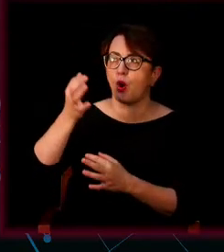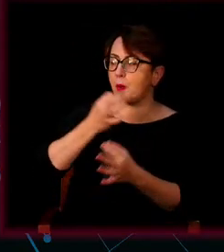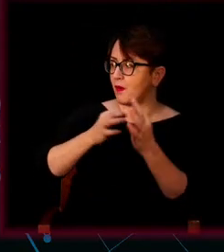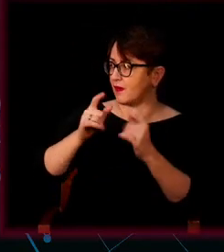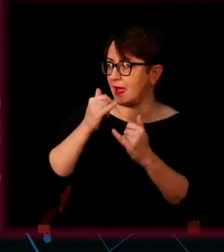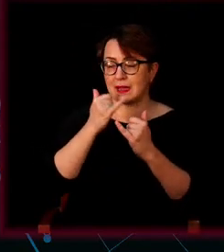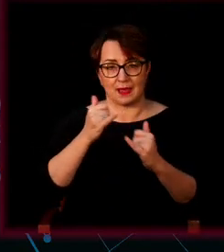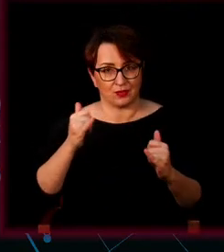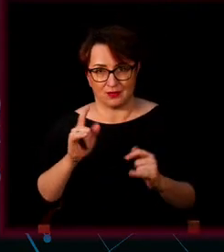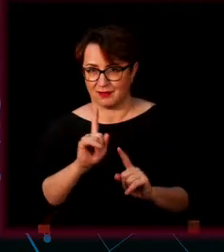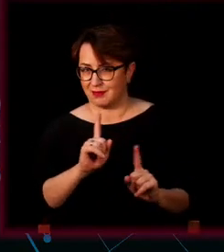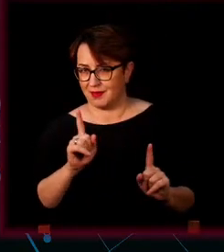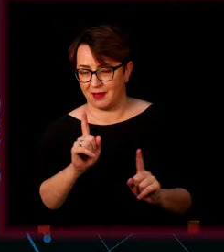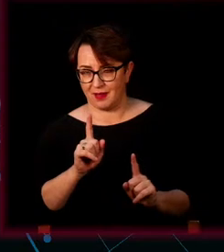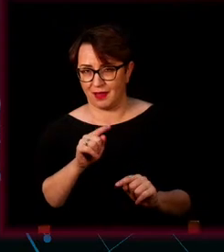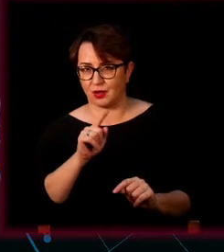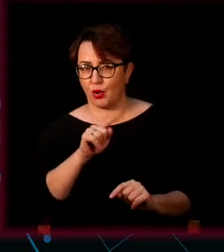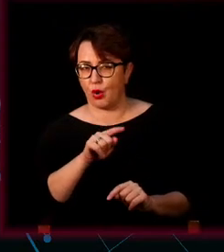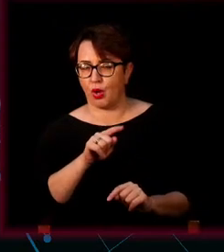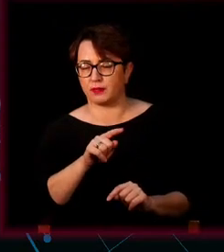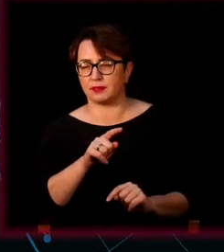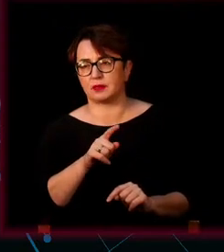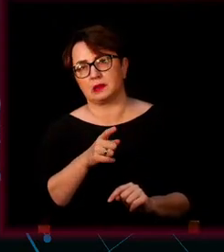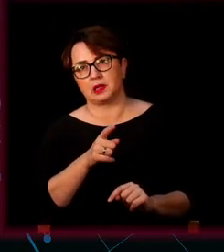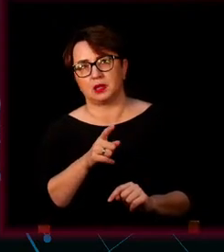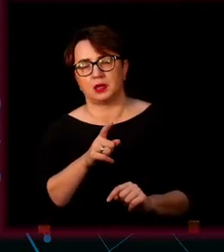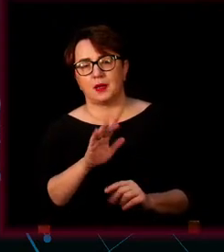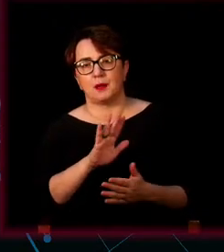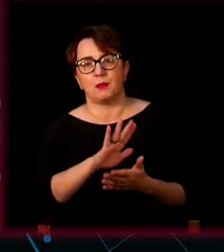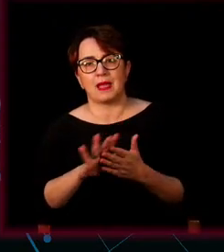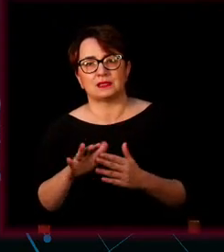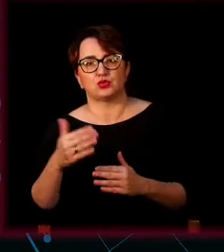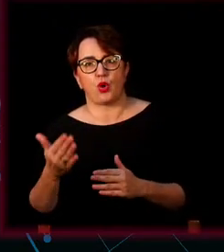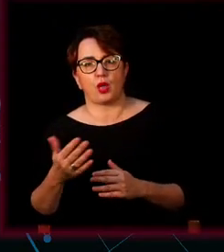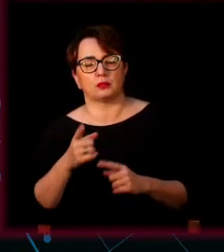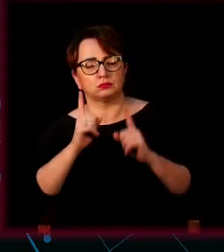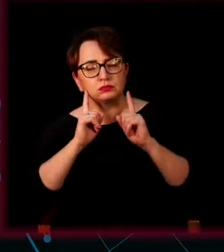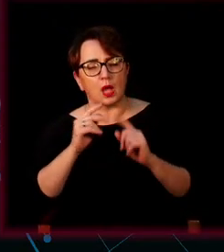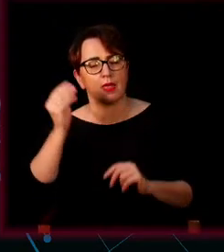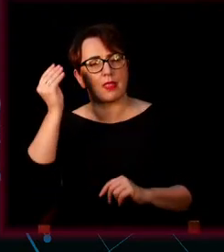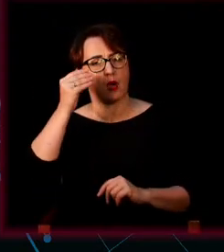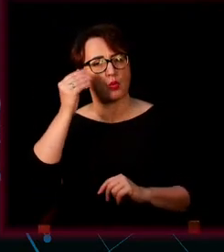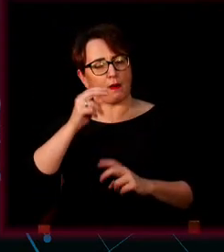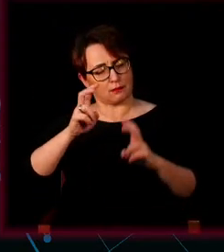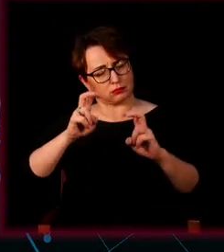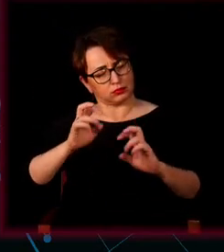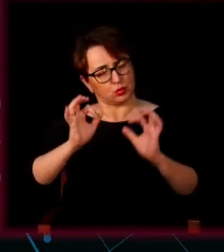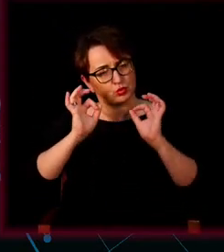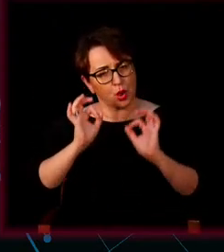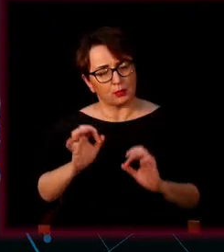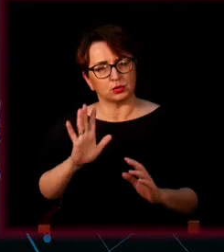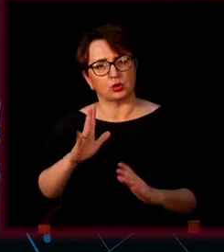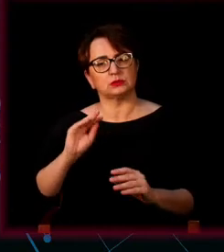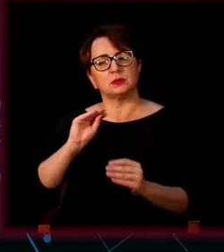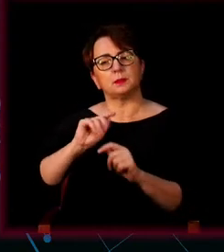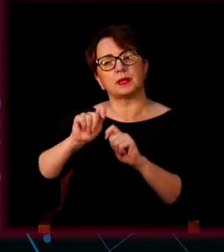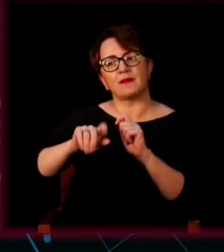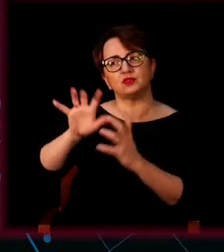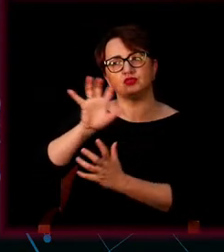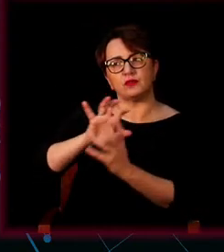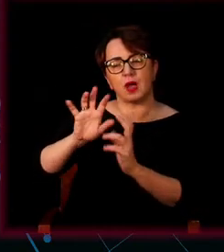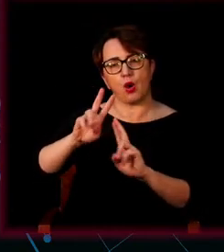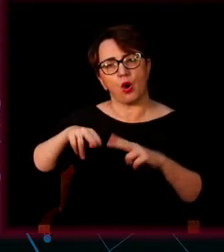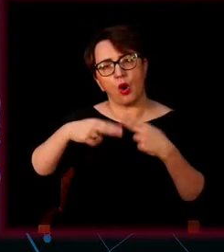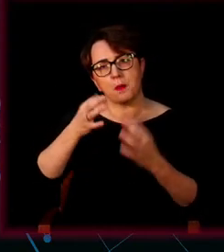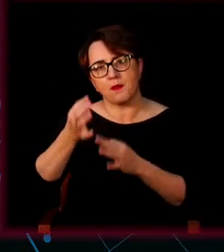inność, który jest tak tym bezstronnym, takim rzeczowym naukowcem, rekonstruującym jakiś zupełnie inny